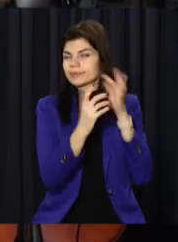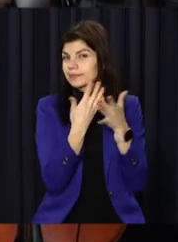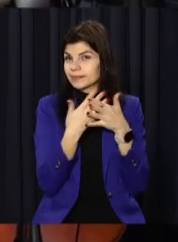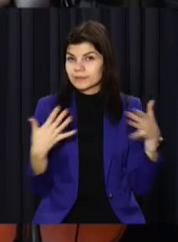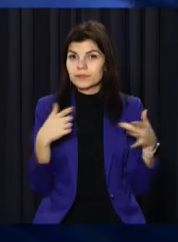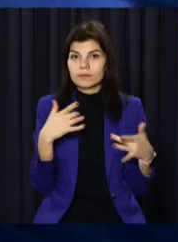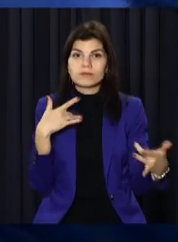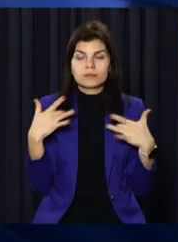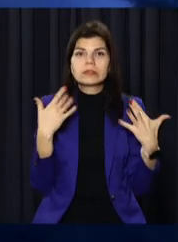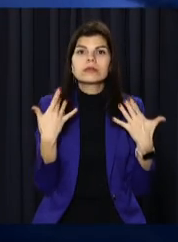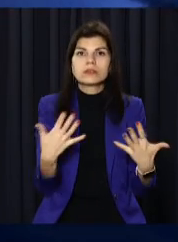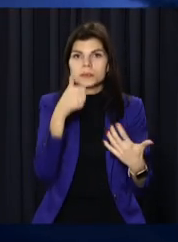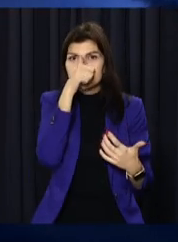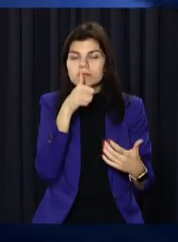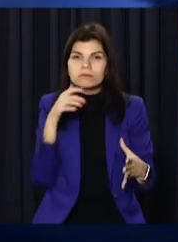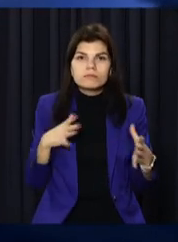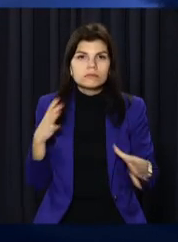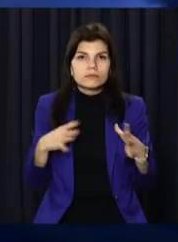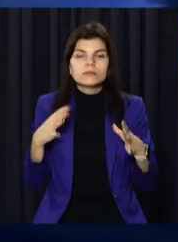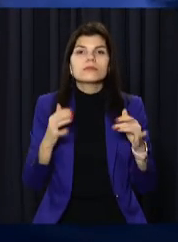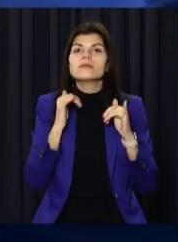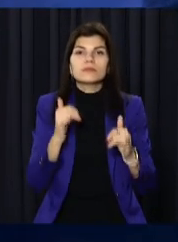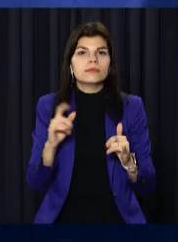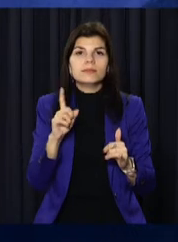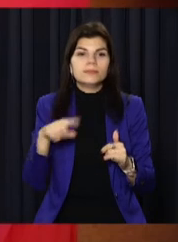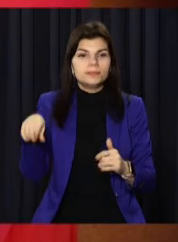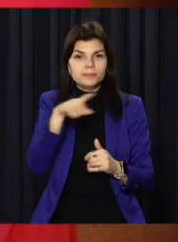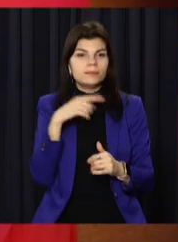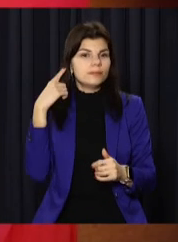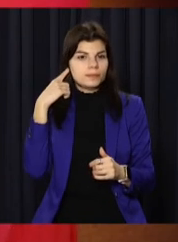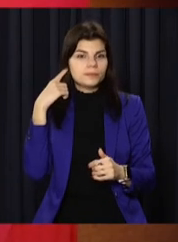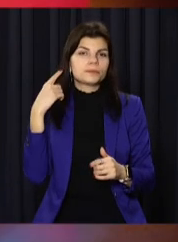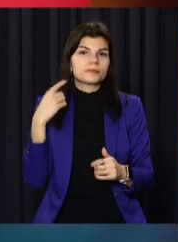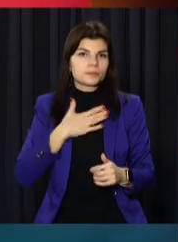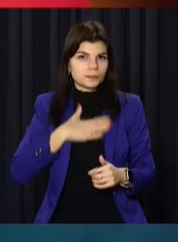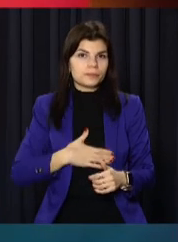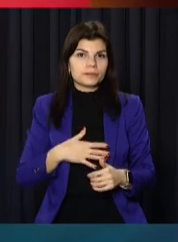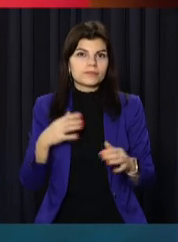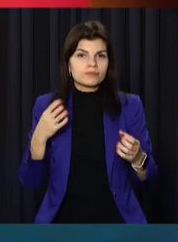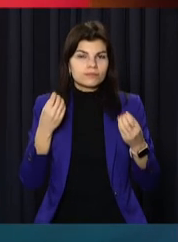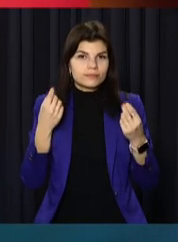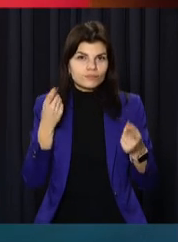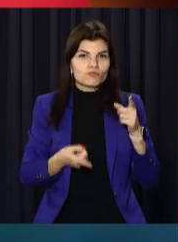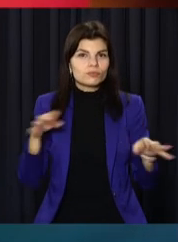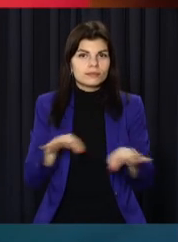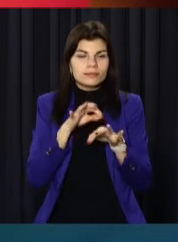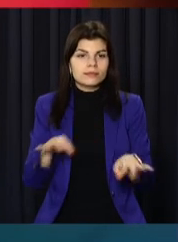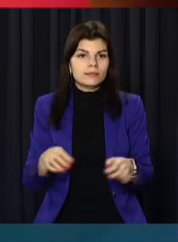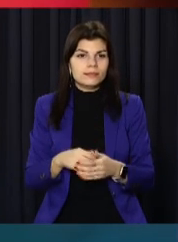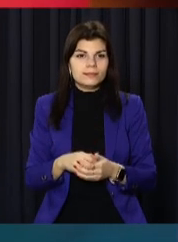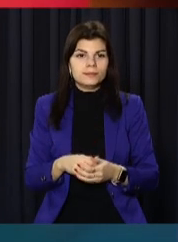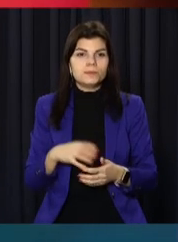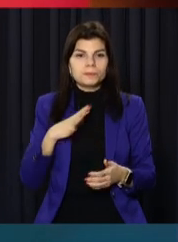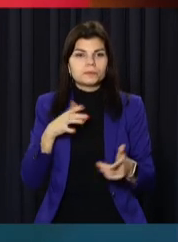репетиції тривали декілька місяців. Усе заради вибагливих театралів. Репетиції зараз йдуть напряженішим образом. Підготовка,